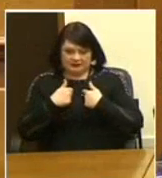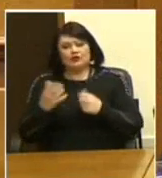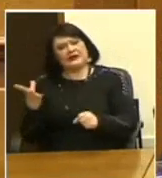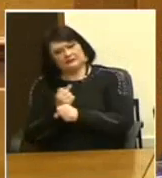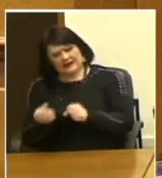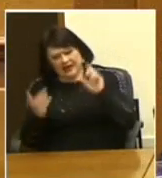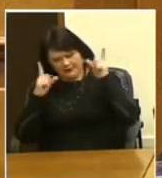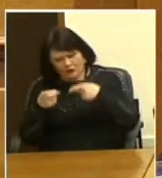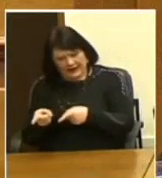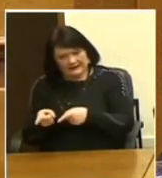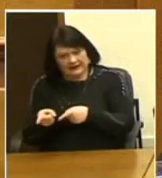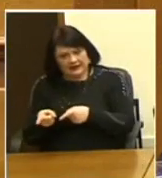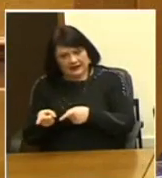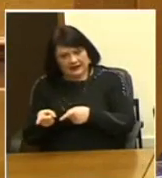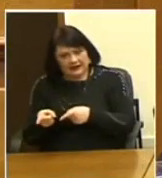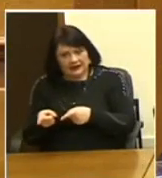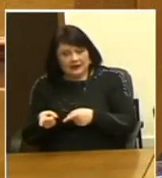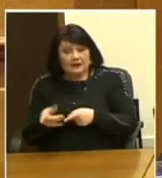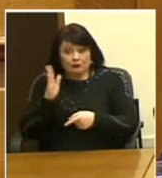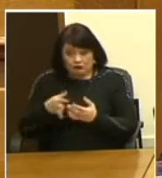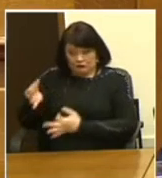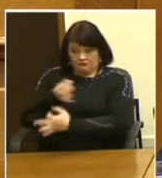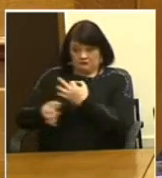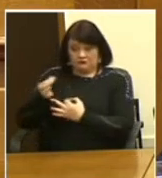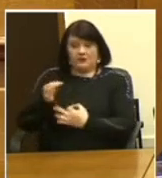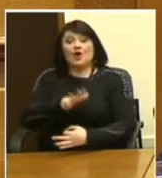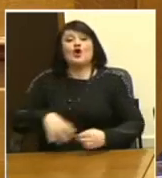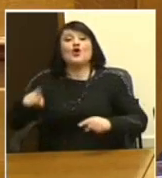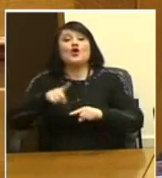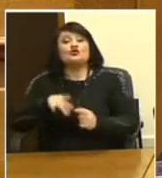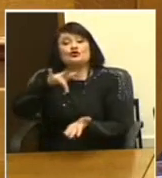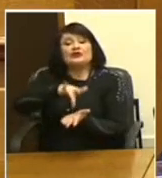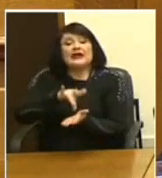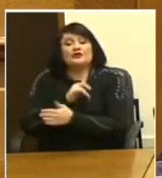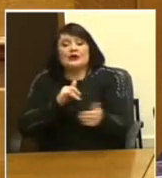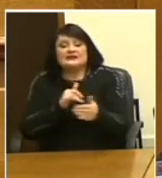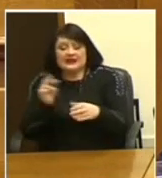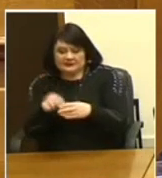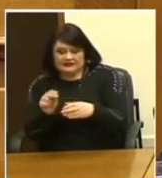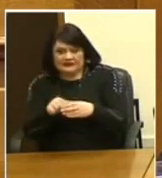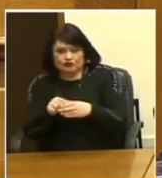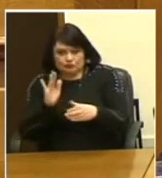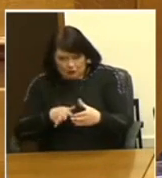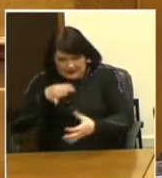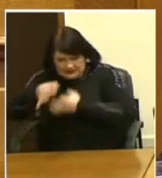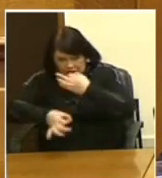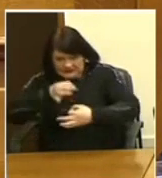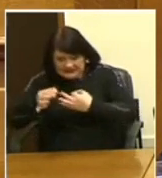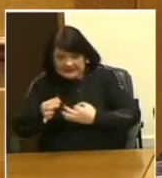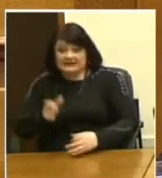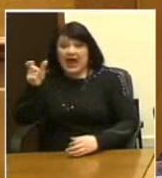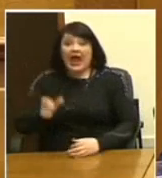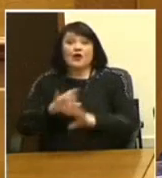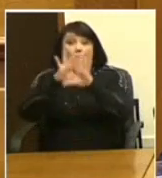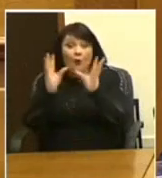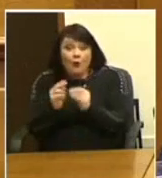Δημοκρατίας, μπορεί να είναι κάτι εξηγήσιμο απέναντι στον κόσμο της κεντροαριστεράς και στους ψηφοφόρους σας. Διότι αν ταυτίζεστε σε όλα με τον